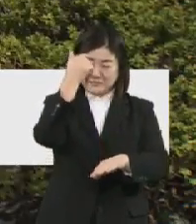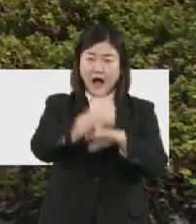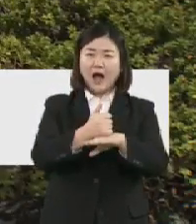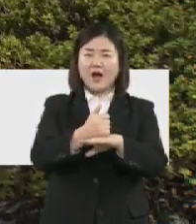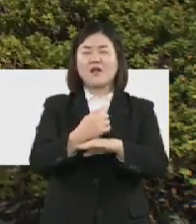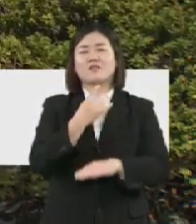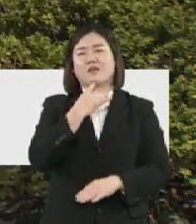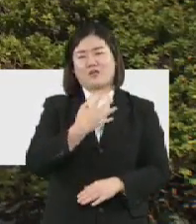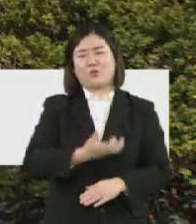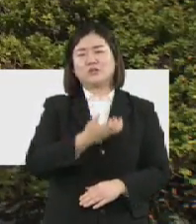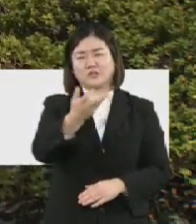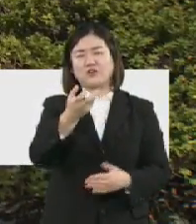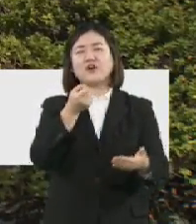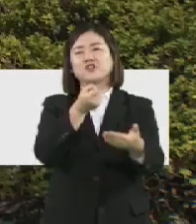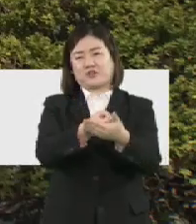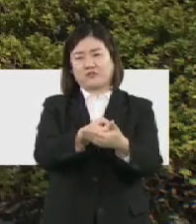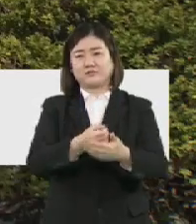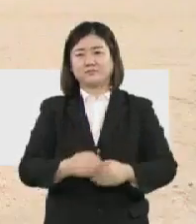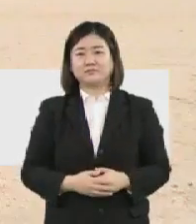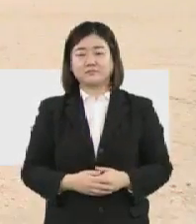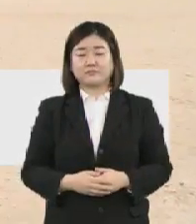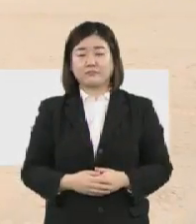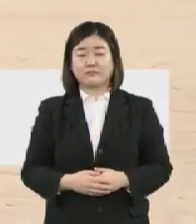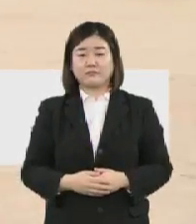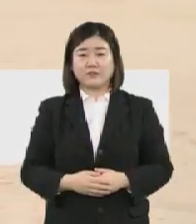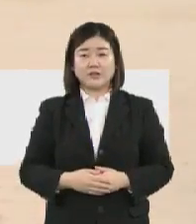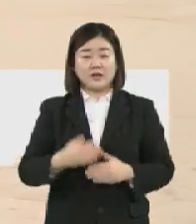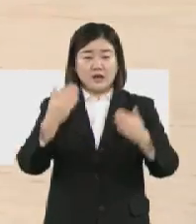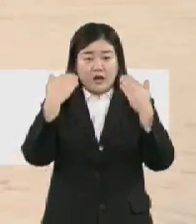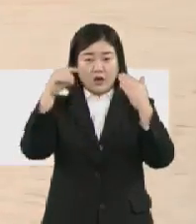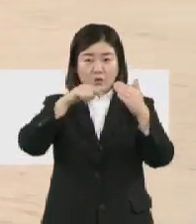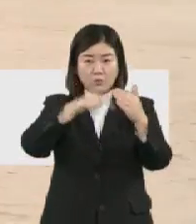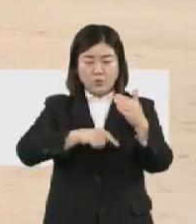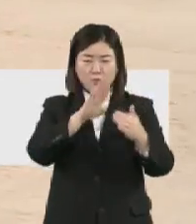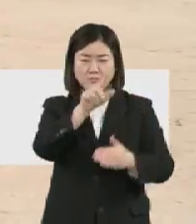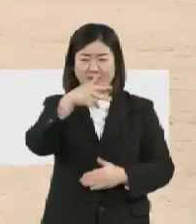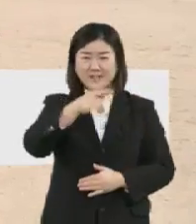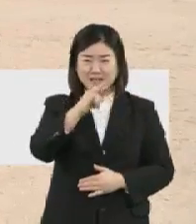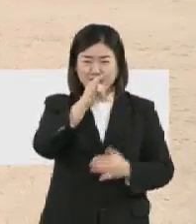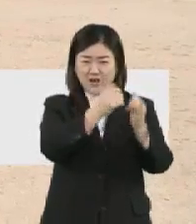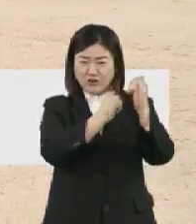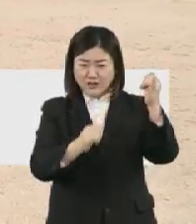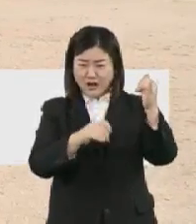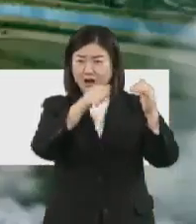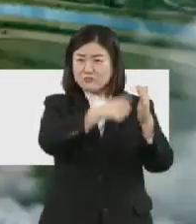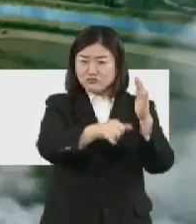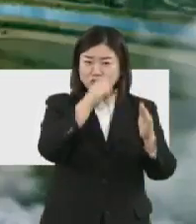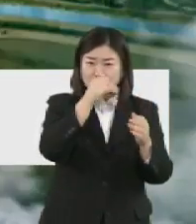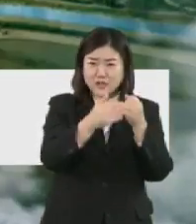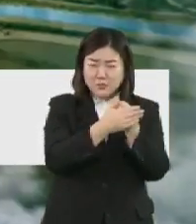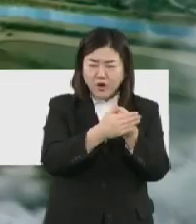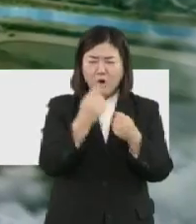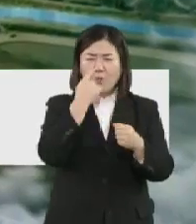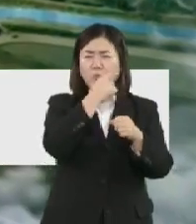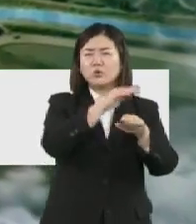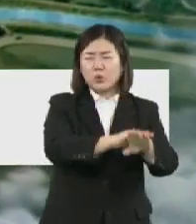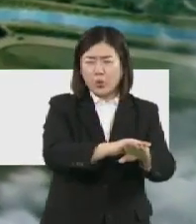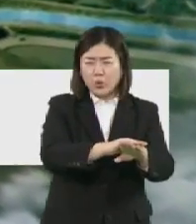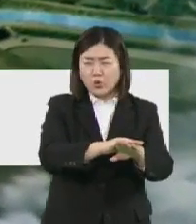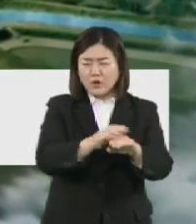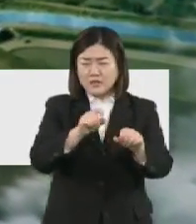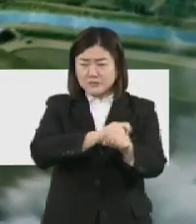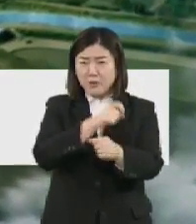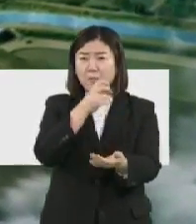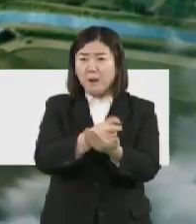단독 이전 으로 결정됐습니다 학내에 백제 유적이 있는 부여 요건은 고도 보전과 육성 특별법